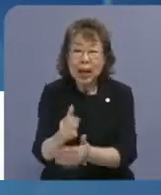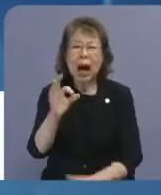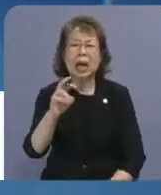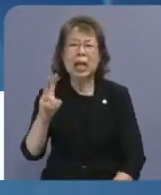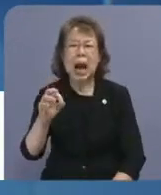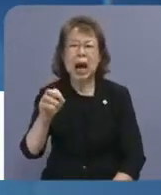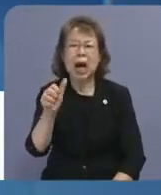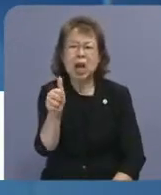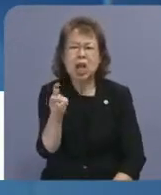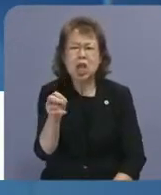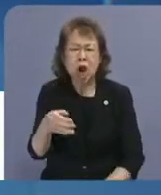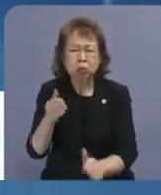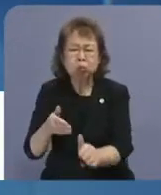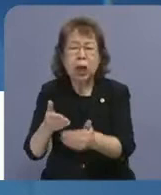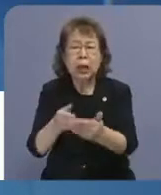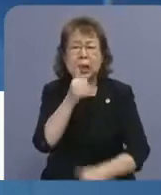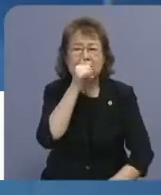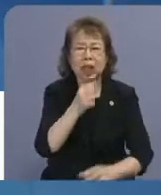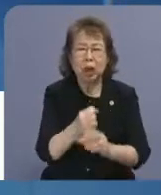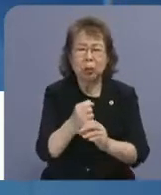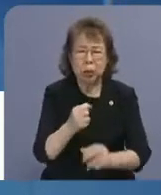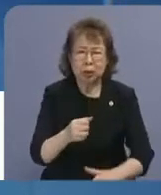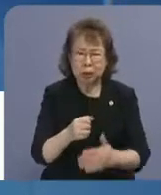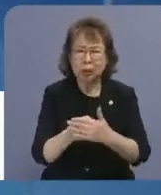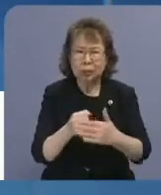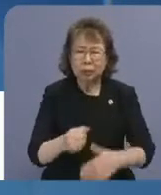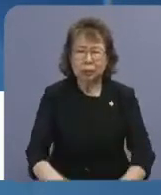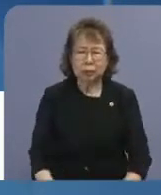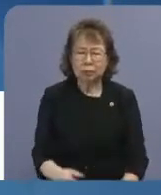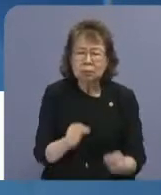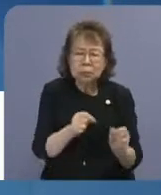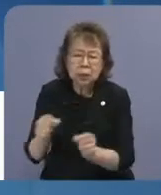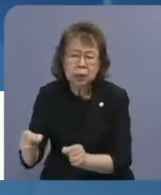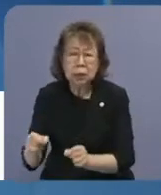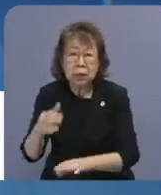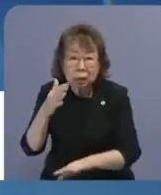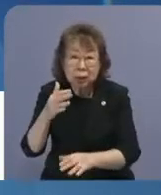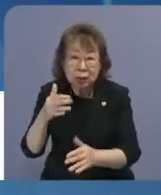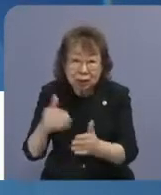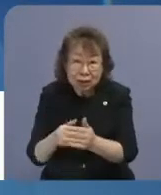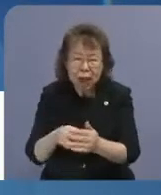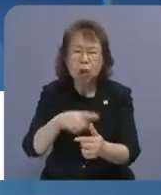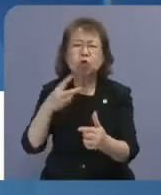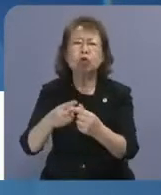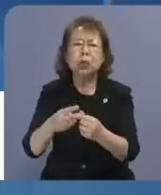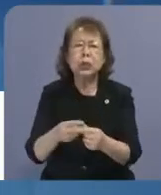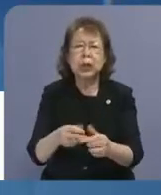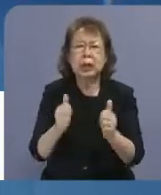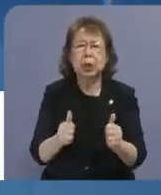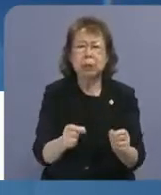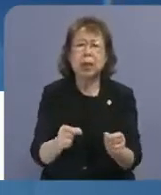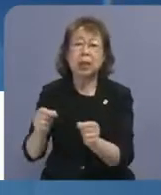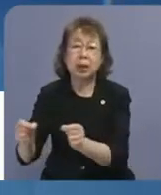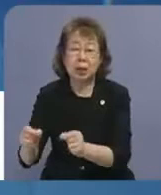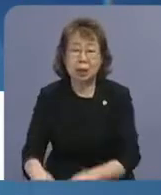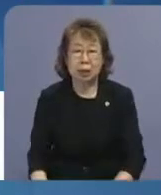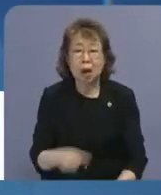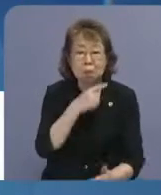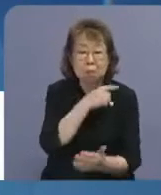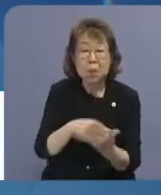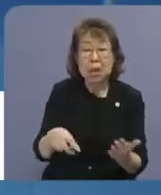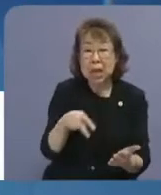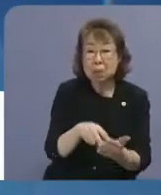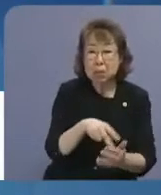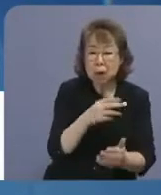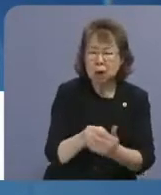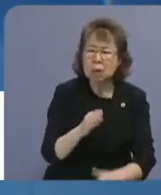조사를 신청했기 때문인데요. 보궐선거를 앞두고 첫 공판을 연기한 이후 이번이 두 번째 재판 연기입니다. 피해자 측은